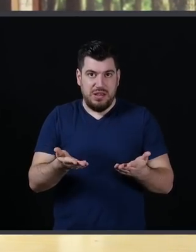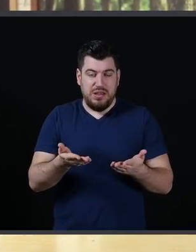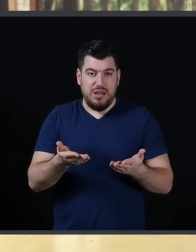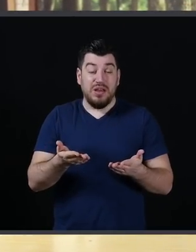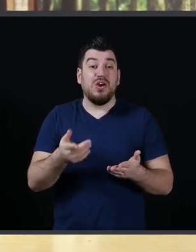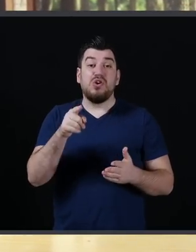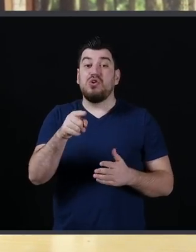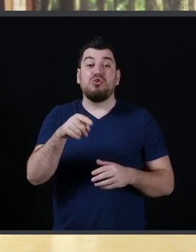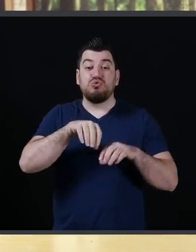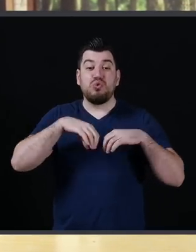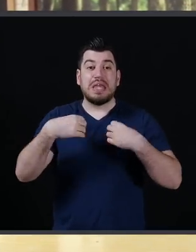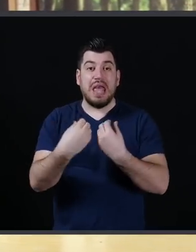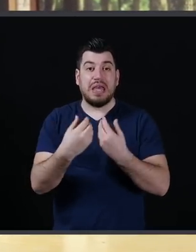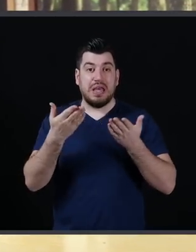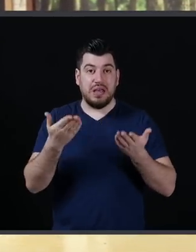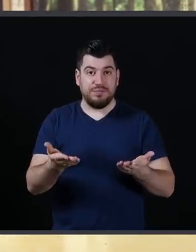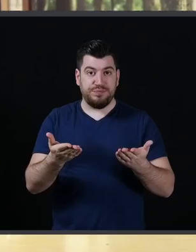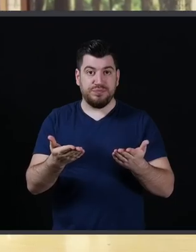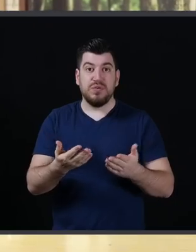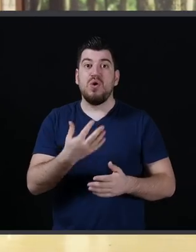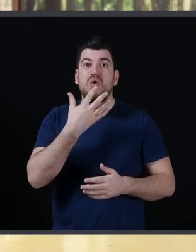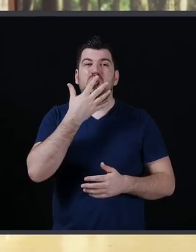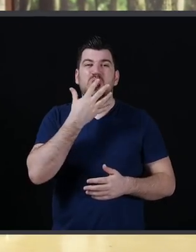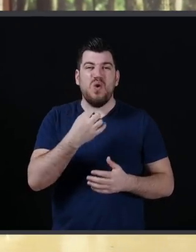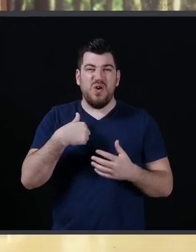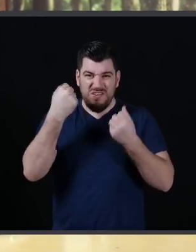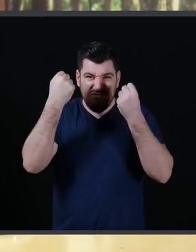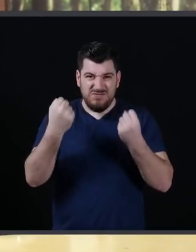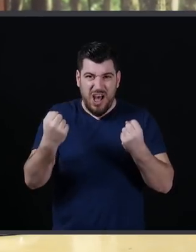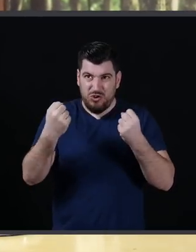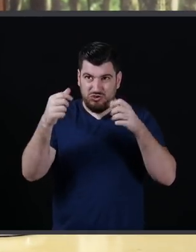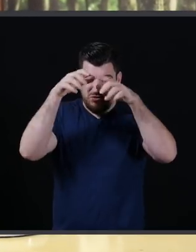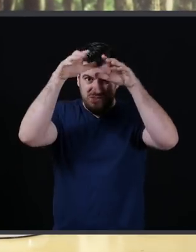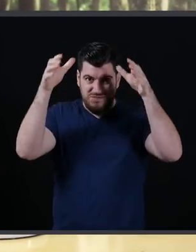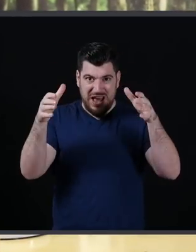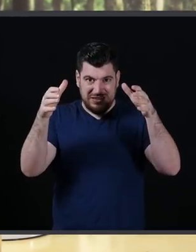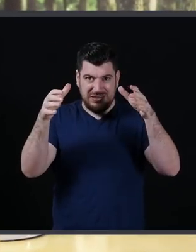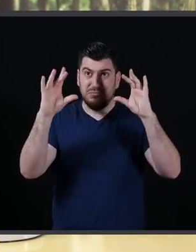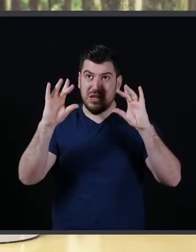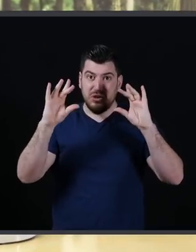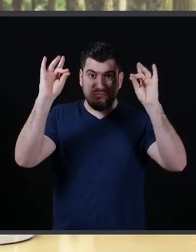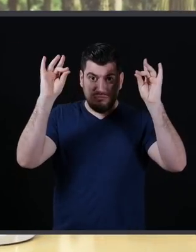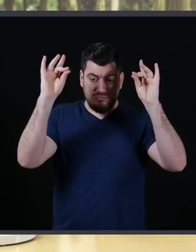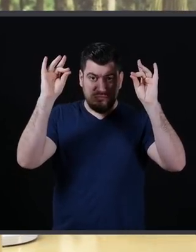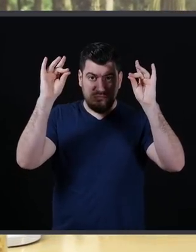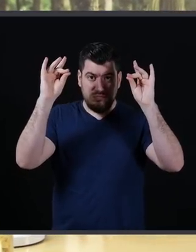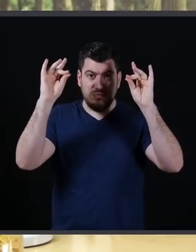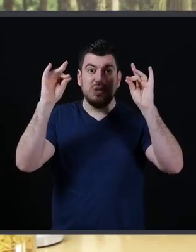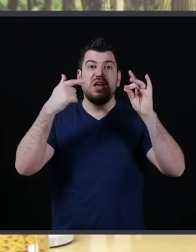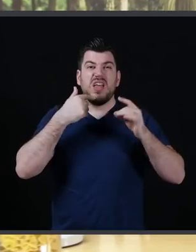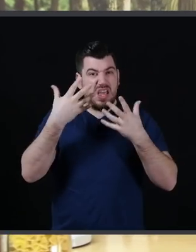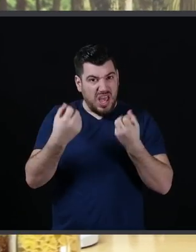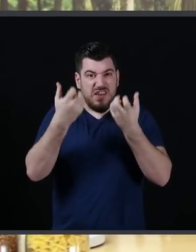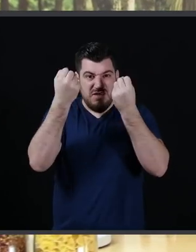το κέικ επειδή το βάρος του κρατάει από πάνω η βάση που έχει κολλήσει ουσιαστικά το κέικ Το βάρος του το